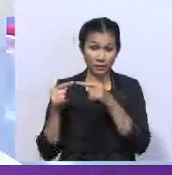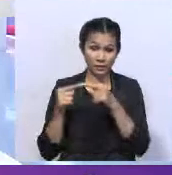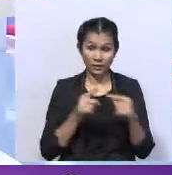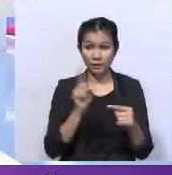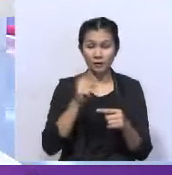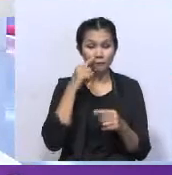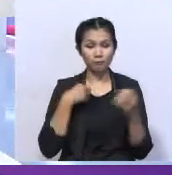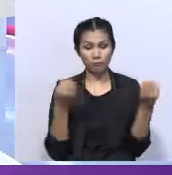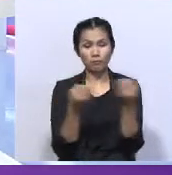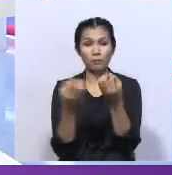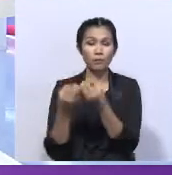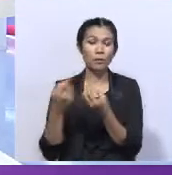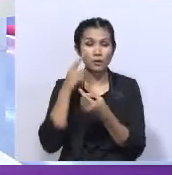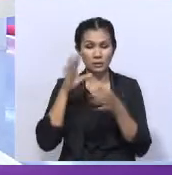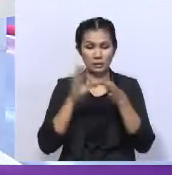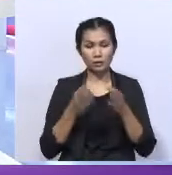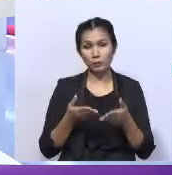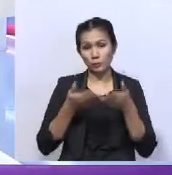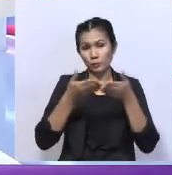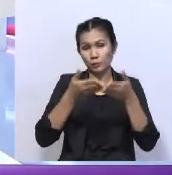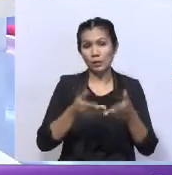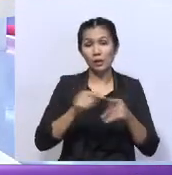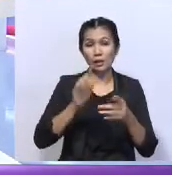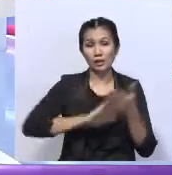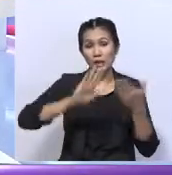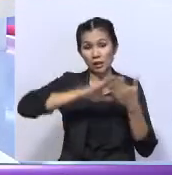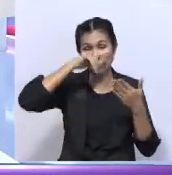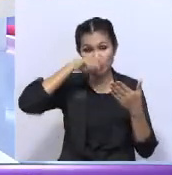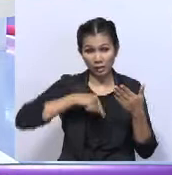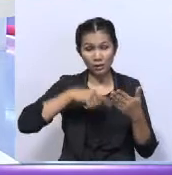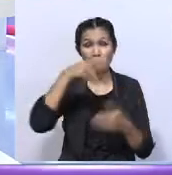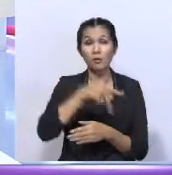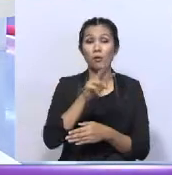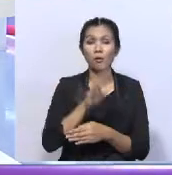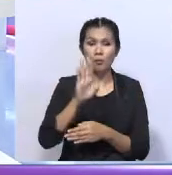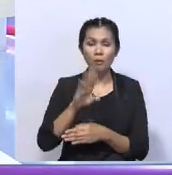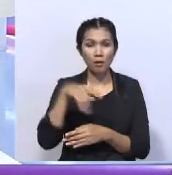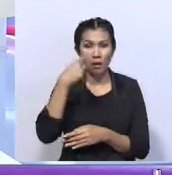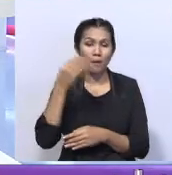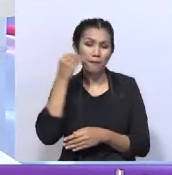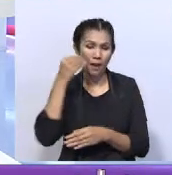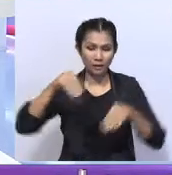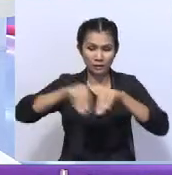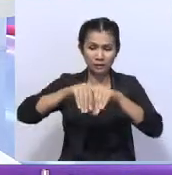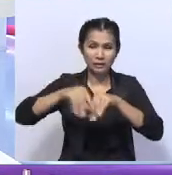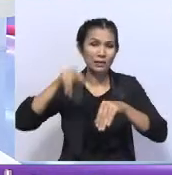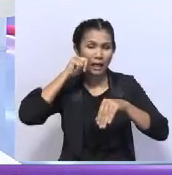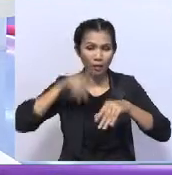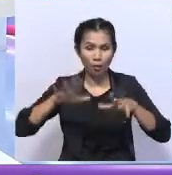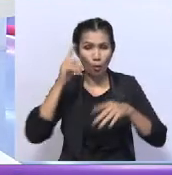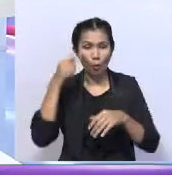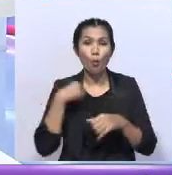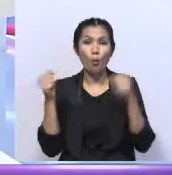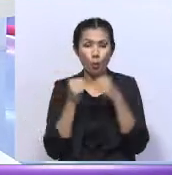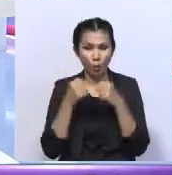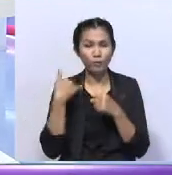ประเด็นผลกระทบจากพรบการเดินเรือในหน้าน้ำไทยฉบับที่17นะคะซึ่งก็ทำเอาผู้ที่มีบ้านเรือนอยู่ริมน้ำนั่นแหละค่ะหวั่นกลัวกันไปตาม